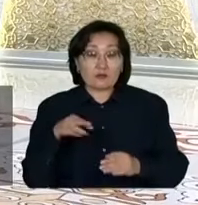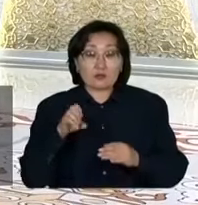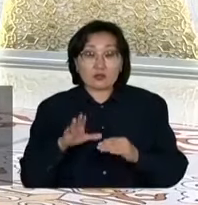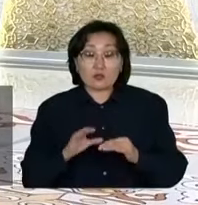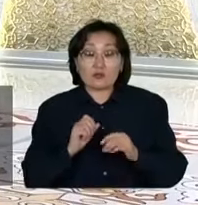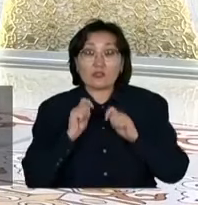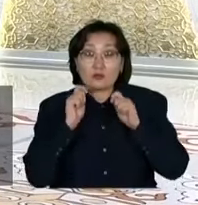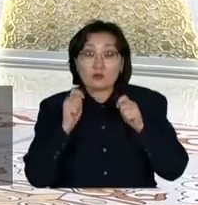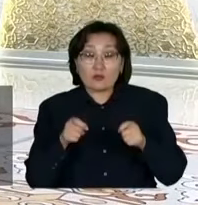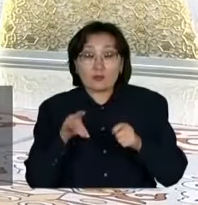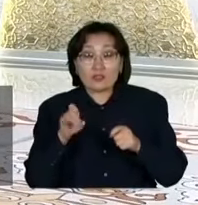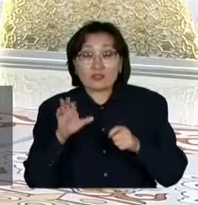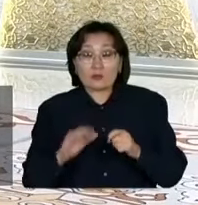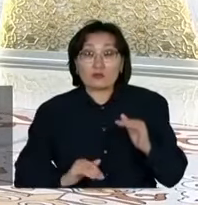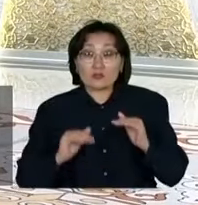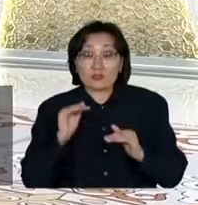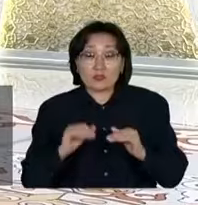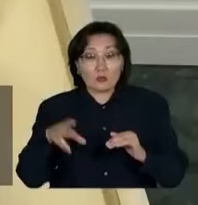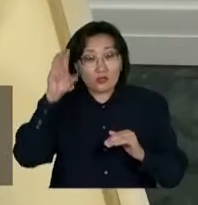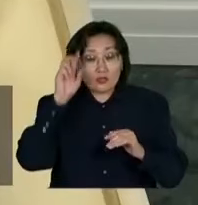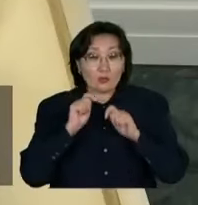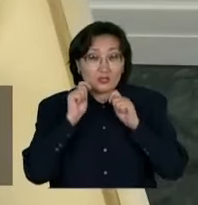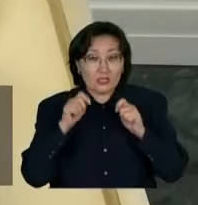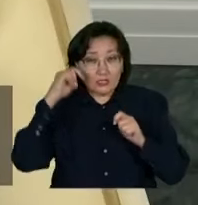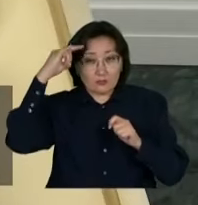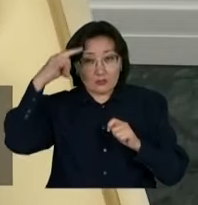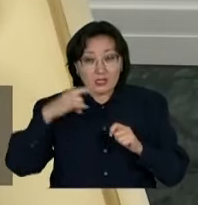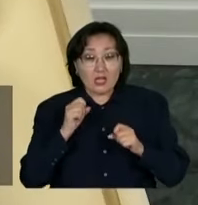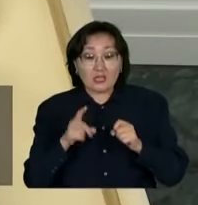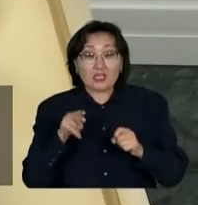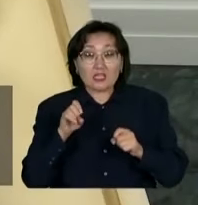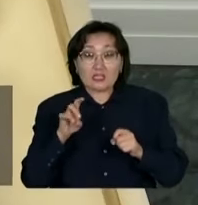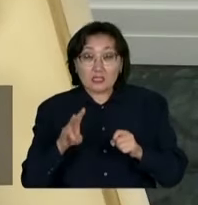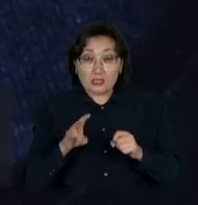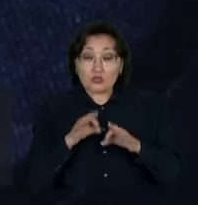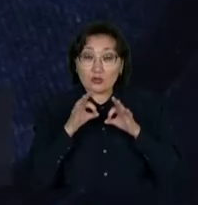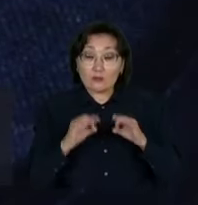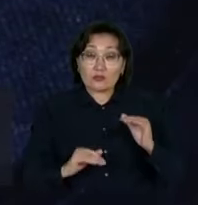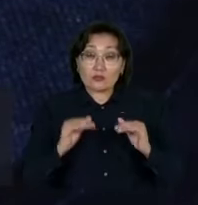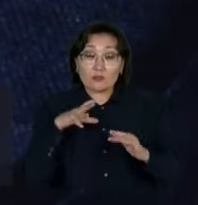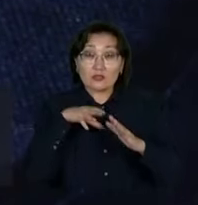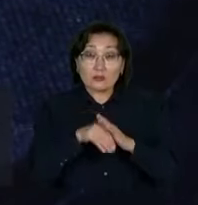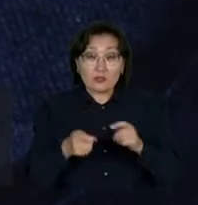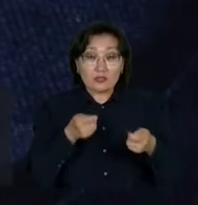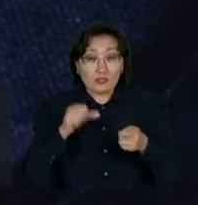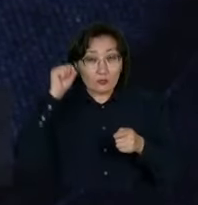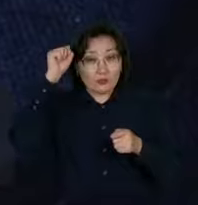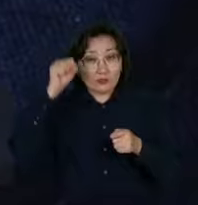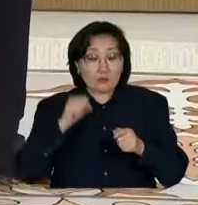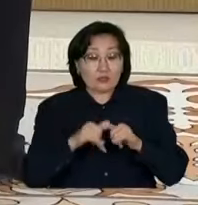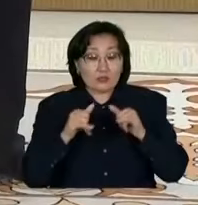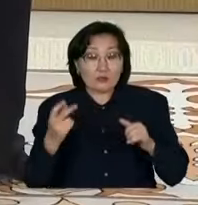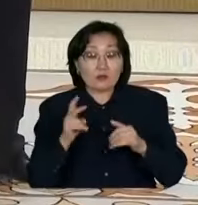Токаев вручил Шавкату Мирзиёеву высшую государственную награду Казахстана «Алтын Кран». Он отметил высокий вклад президента Узбекистана в